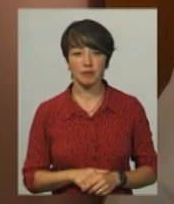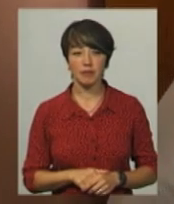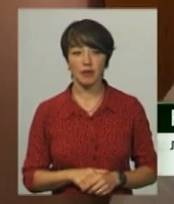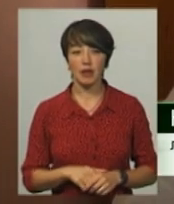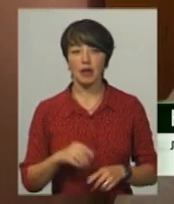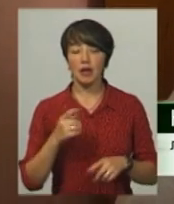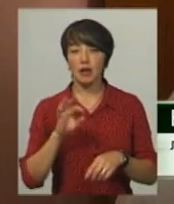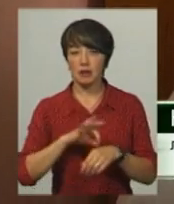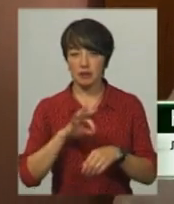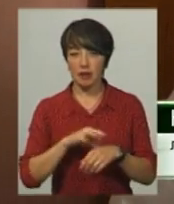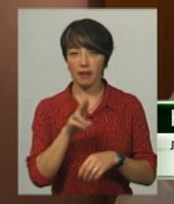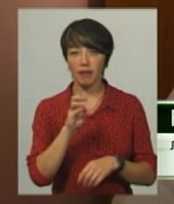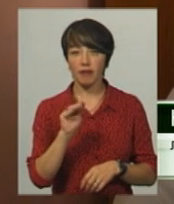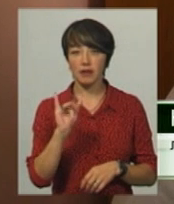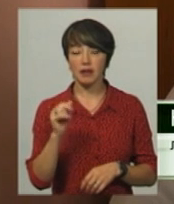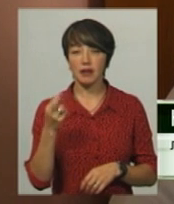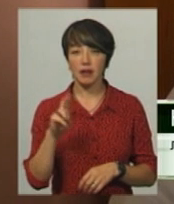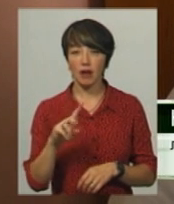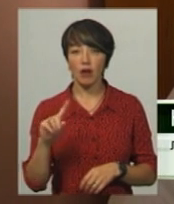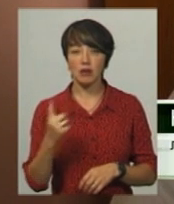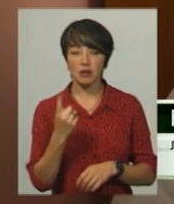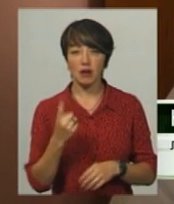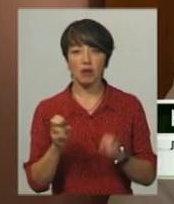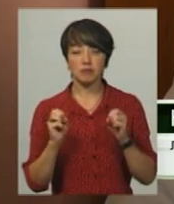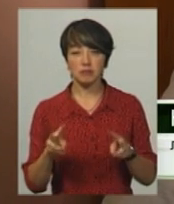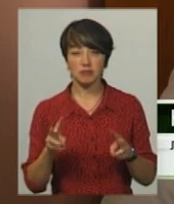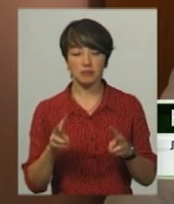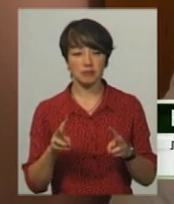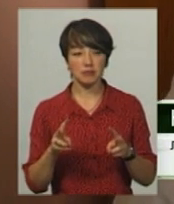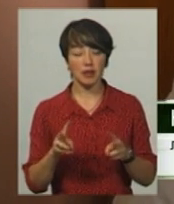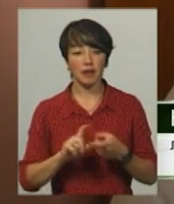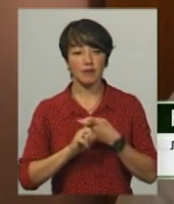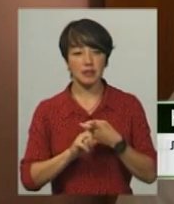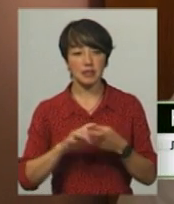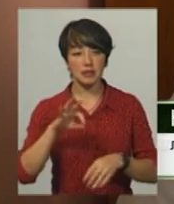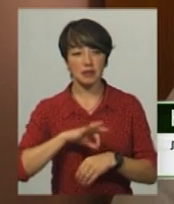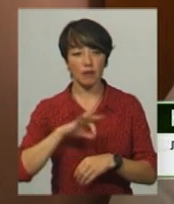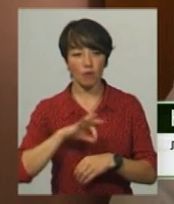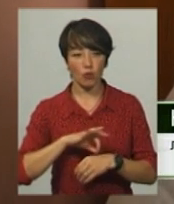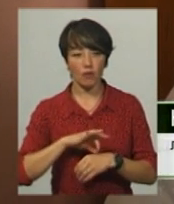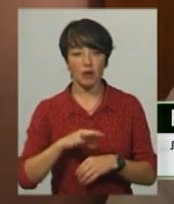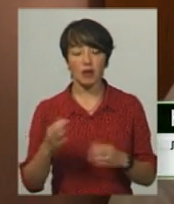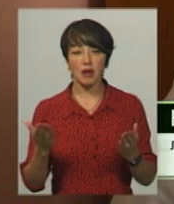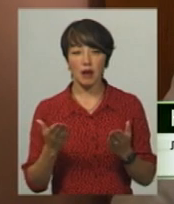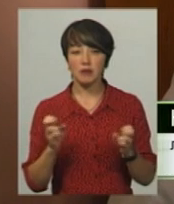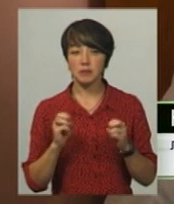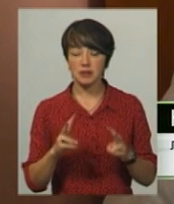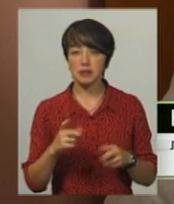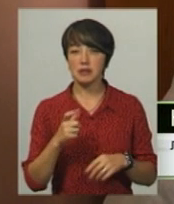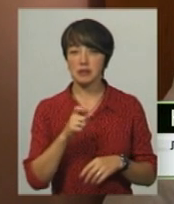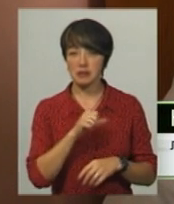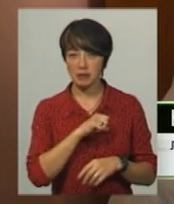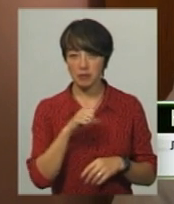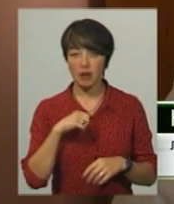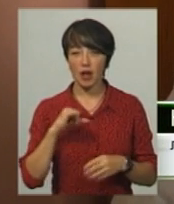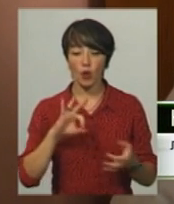Дифтерія – це є одне із ряду особливо опасних інфекційних захворювань, яке опасне само по собі і опасне